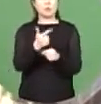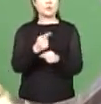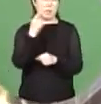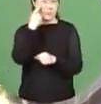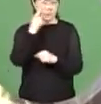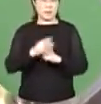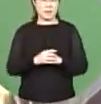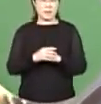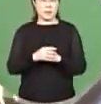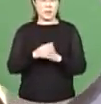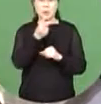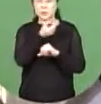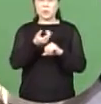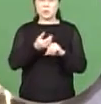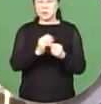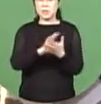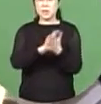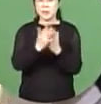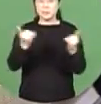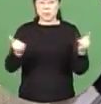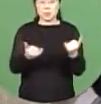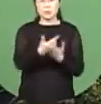ブーバー県